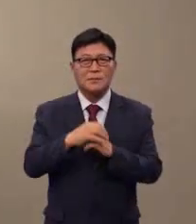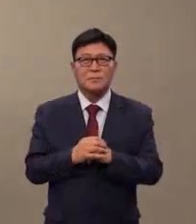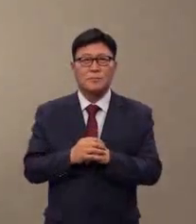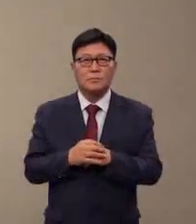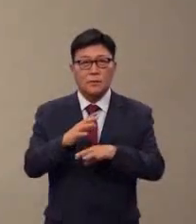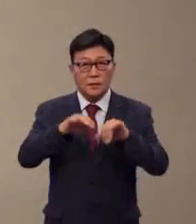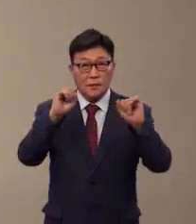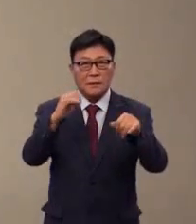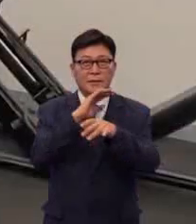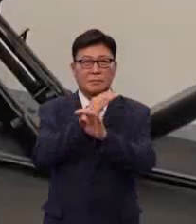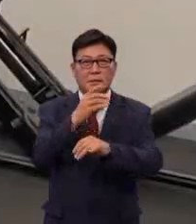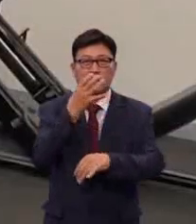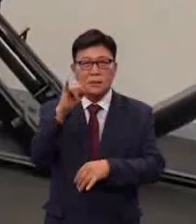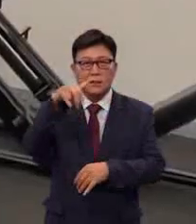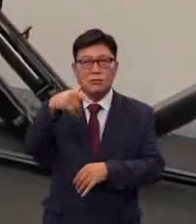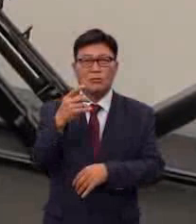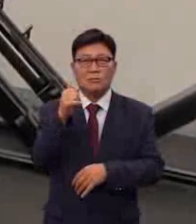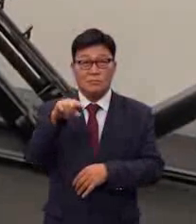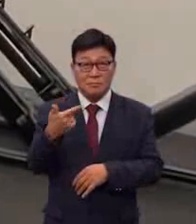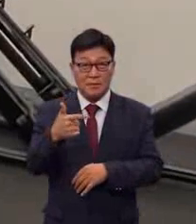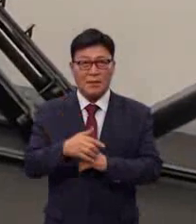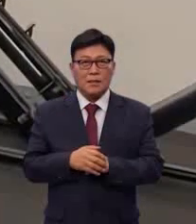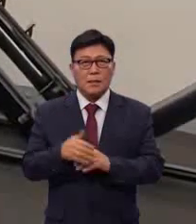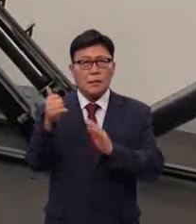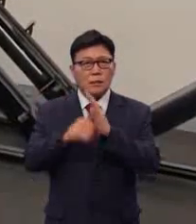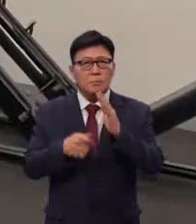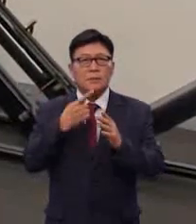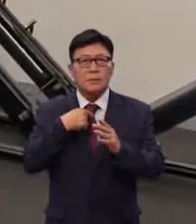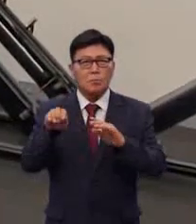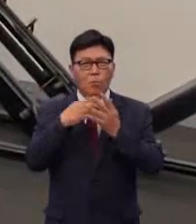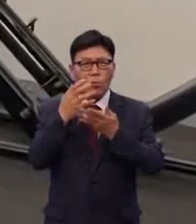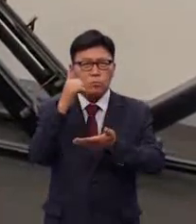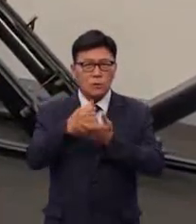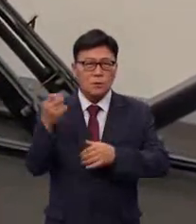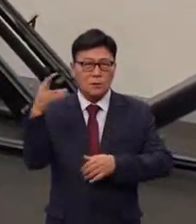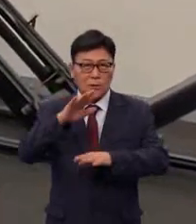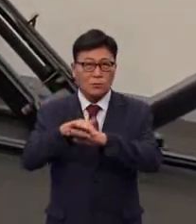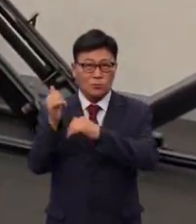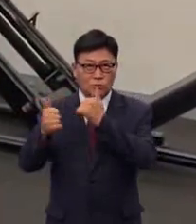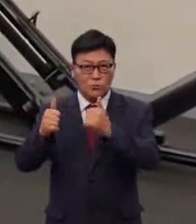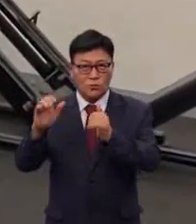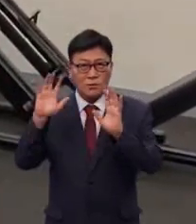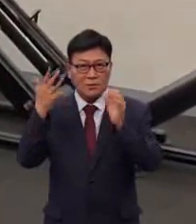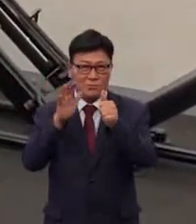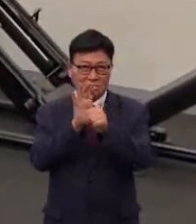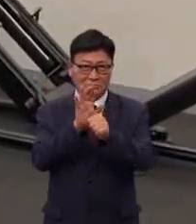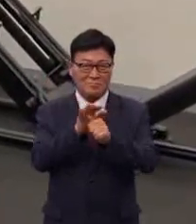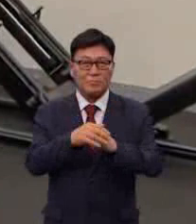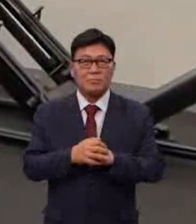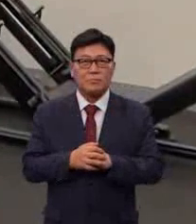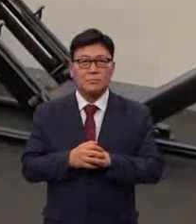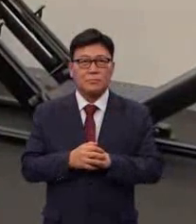실패박람회 화이팅! 안녕하세요. 개그맨 이종훈입니다. 실패를 경험한 모든 분들의